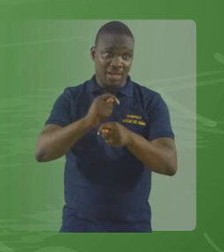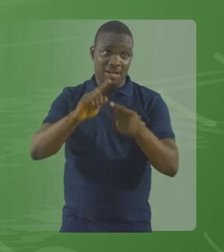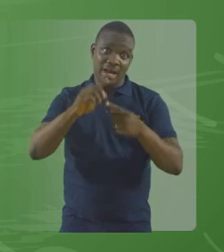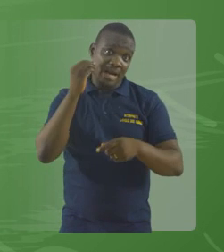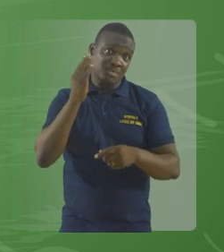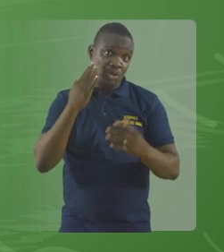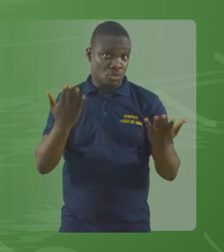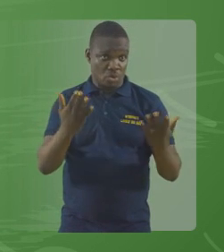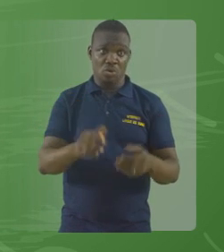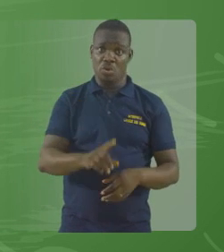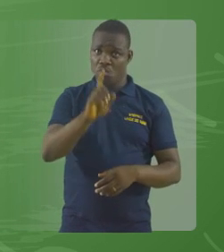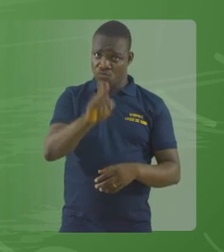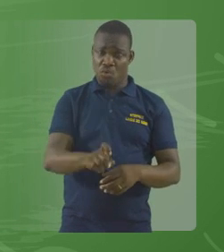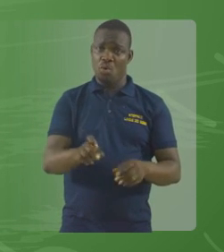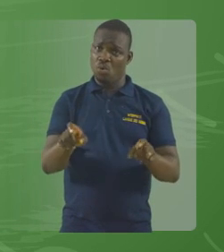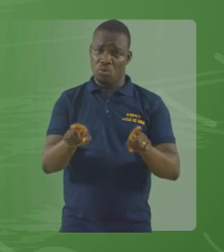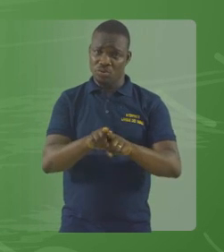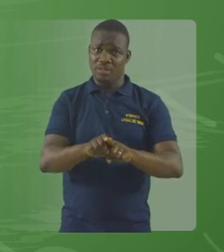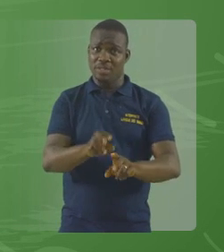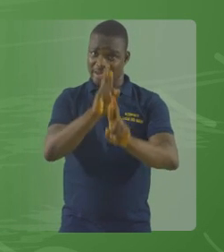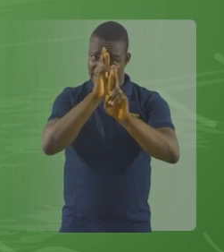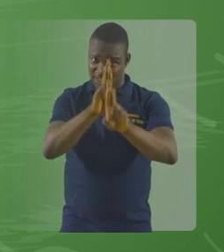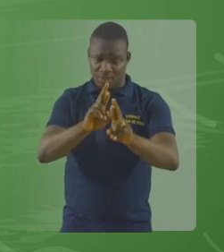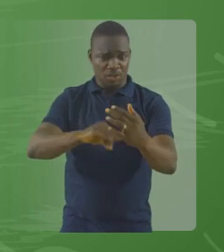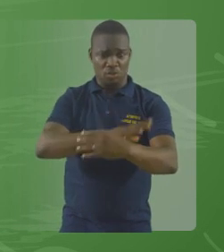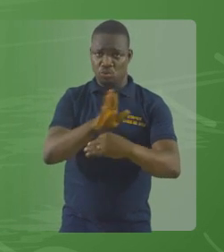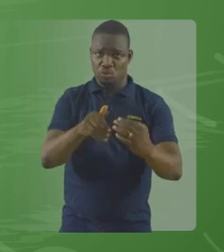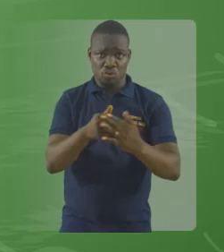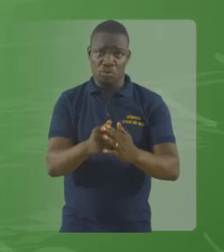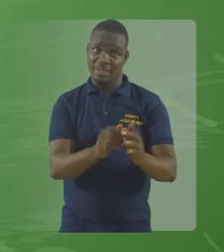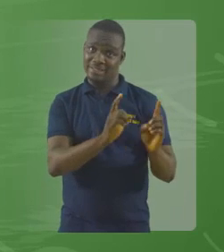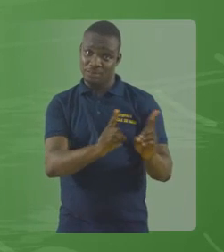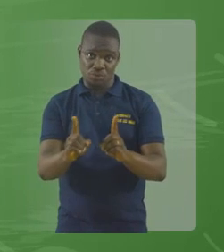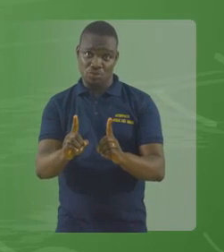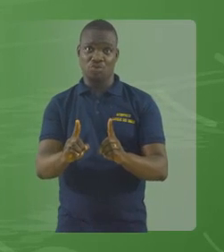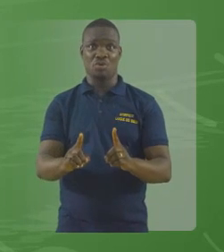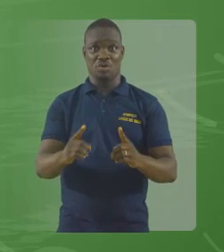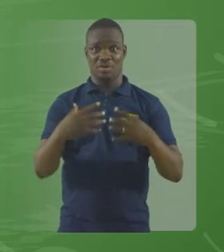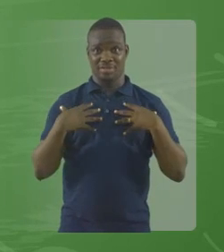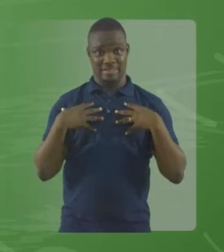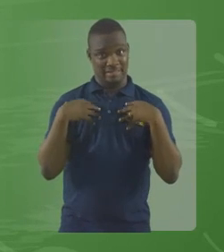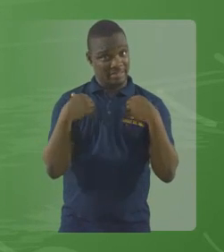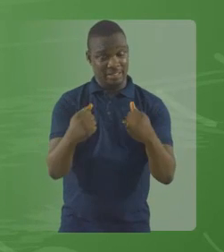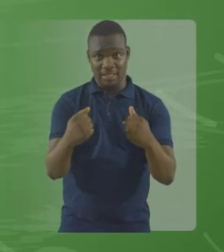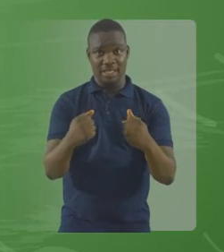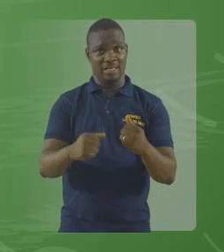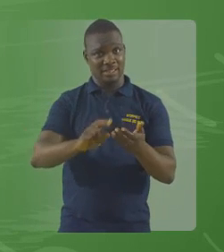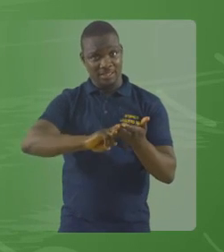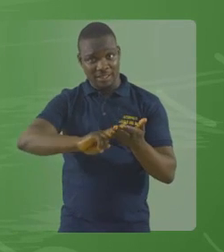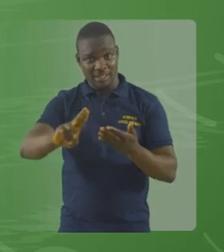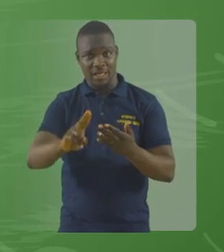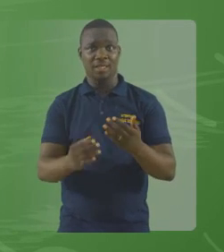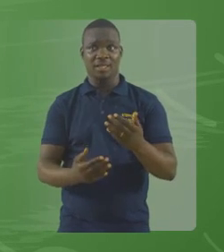Il faut également observer toutes les mesures d'hygiène sanitaire